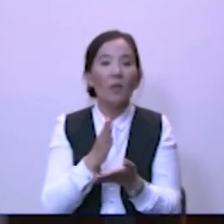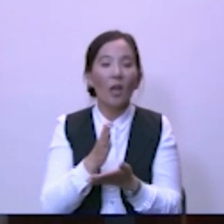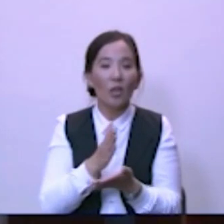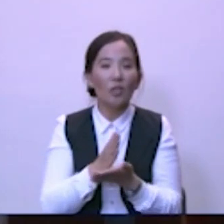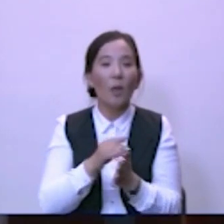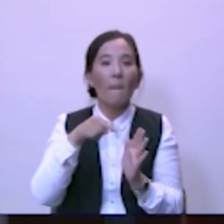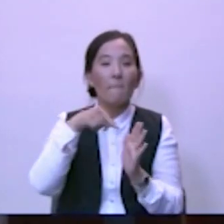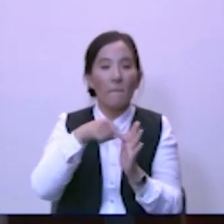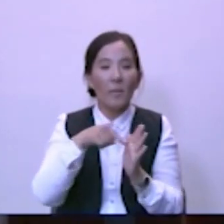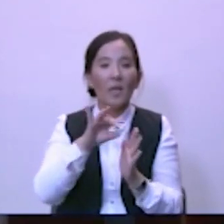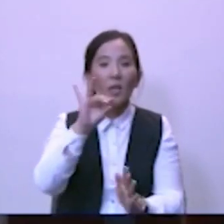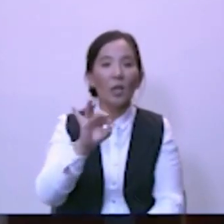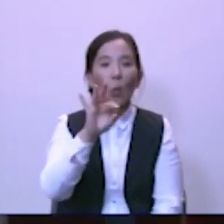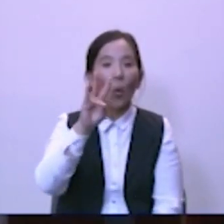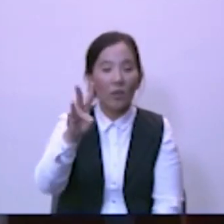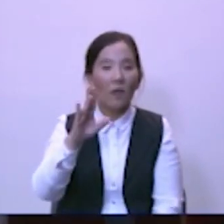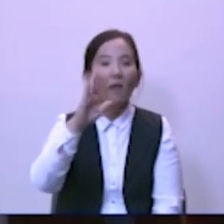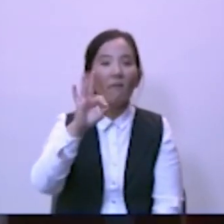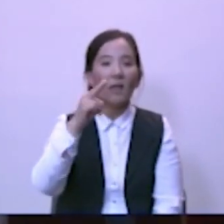присутствии ионов водорода